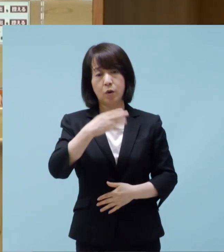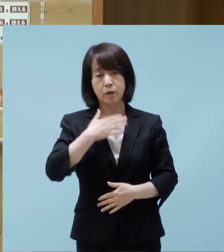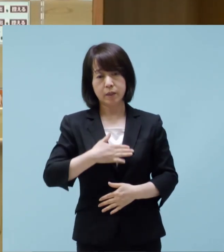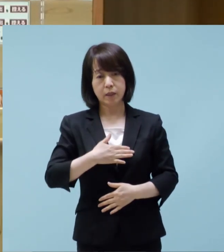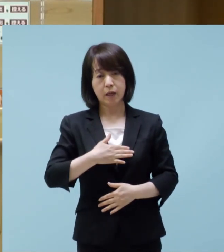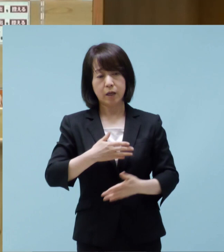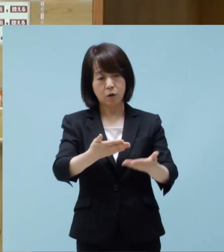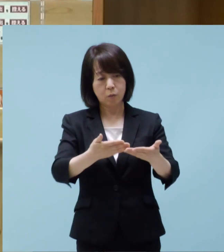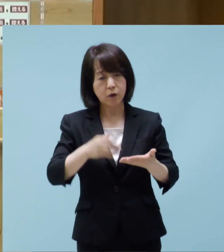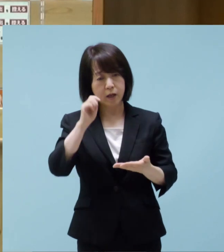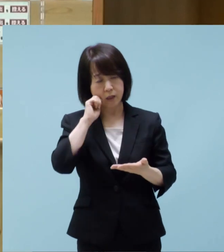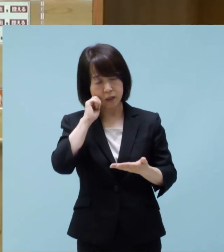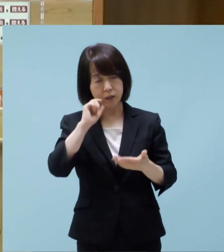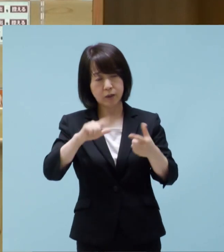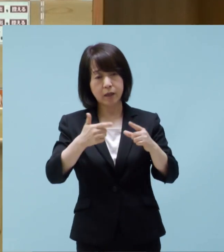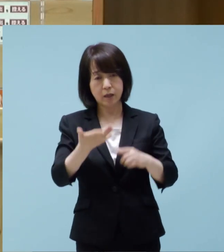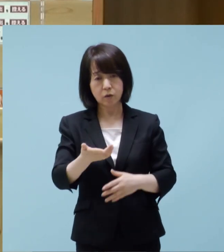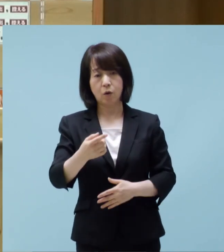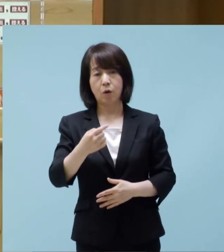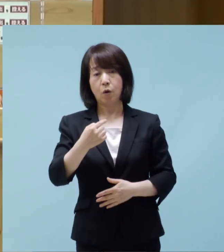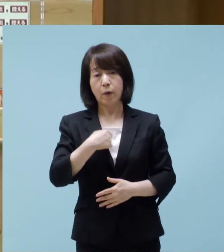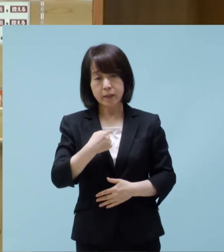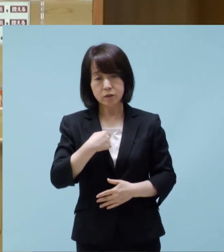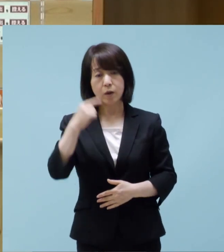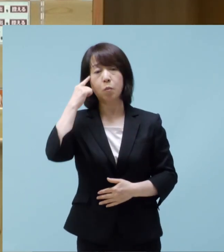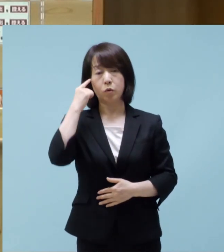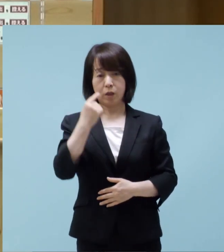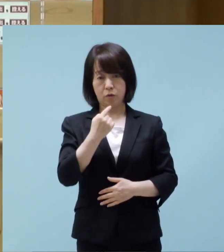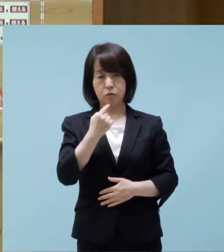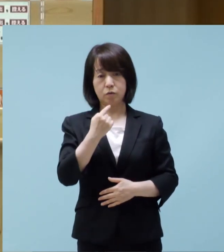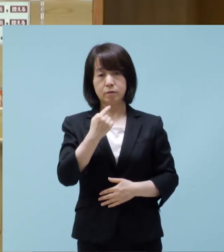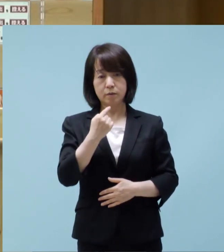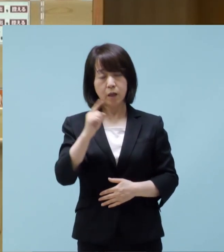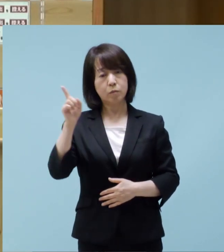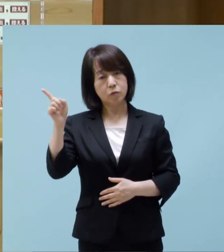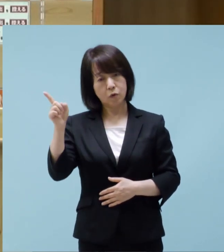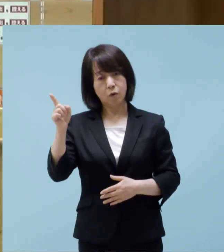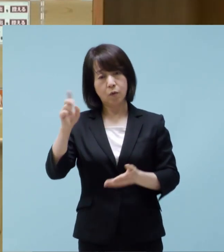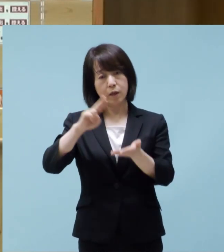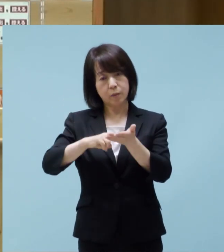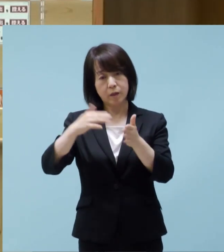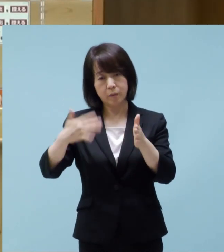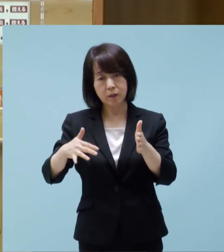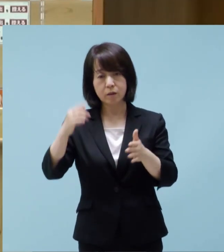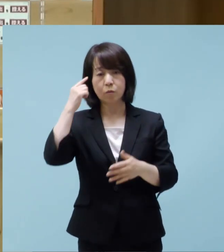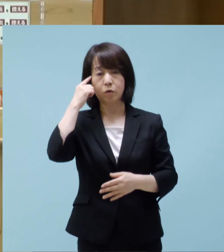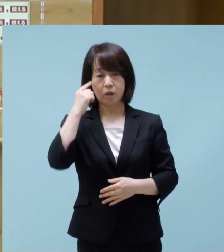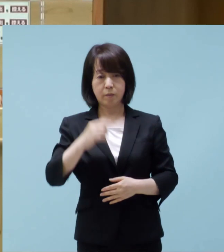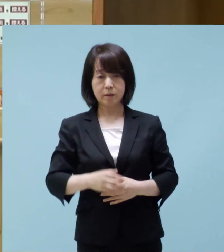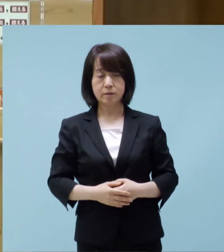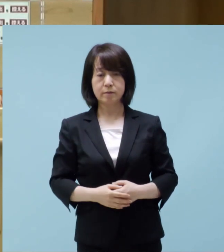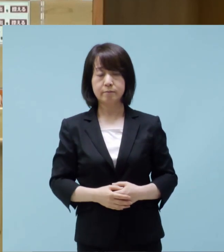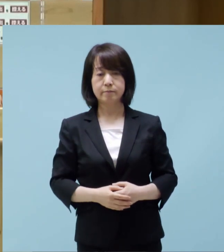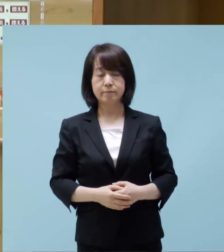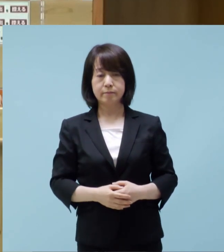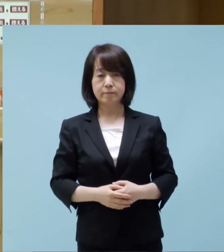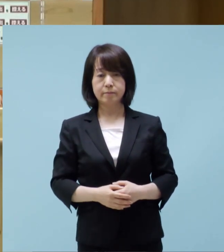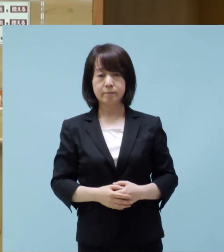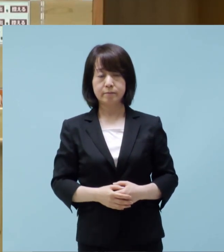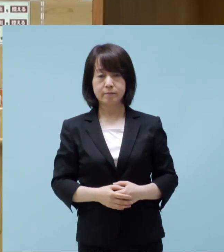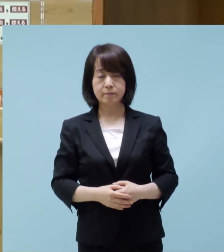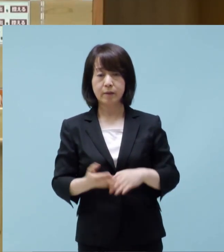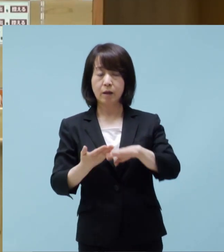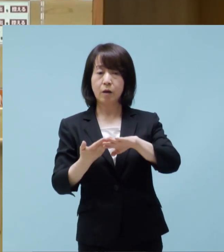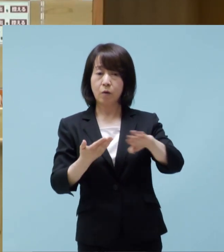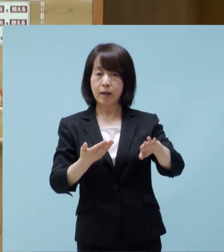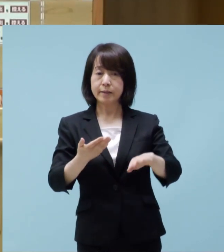ますけども、まだ決まってないのではないかというふうに思ってます。はい。 よろしいでしょうか。他にご質問